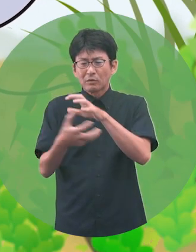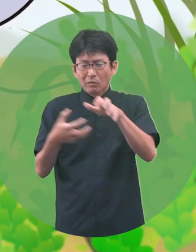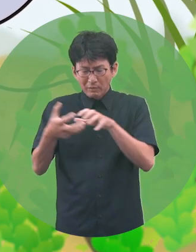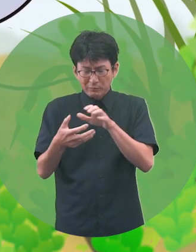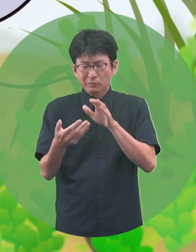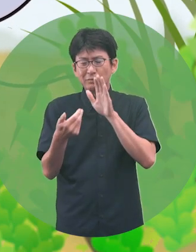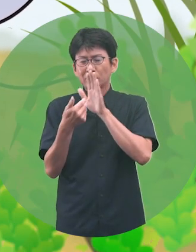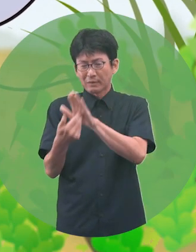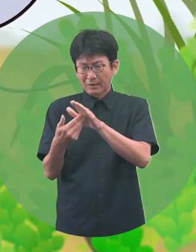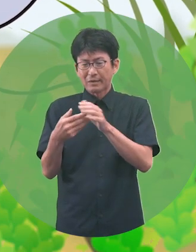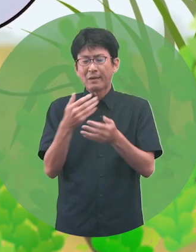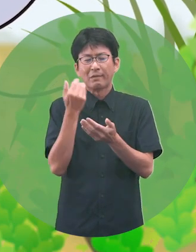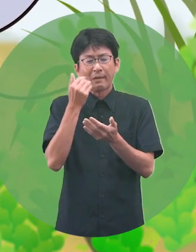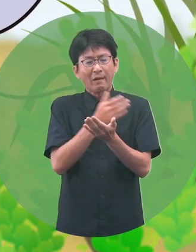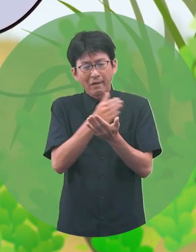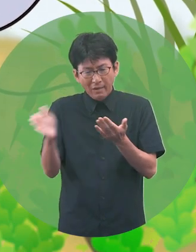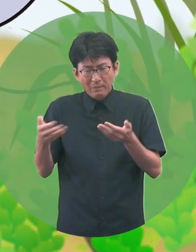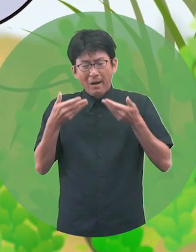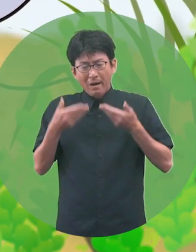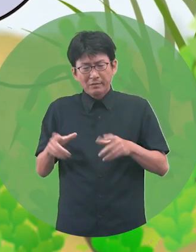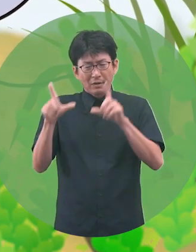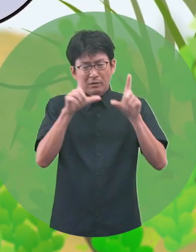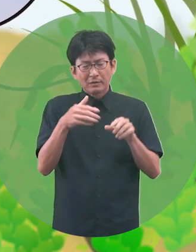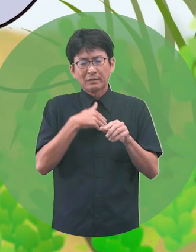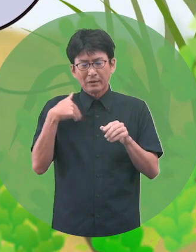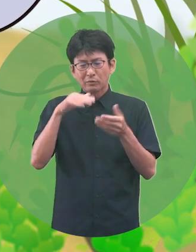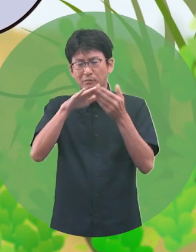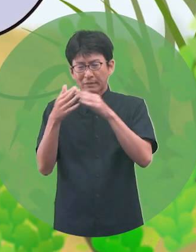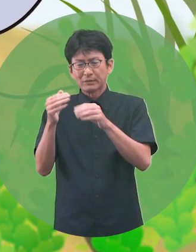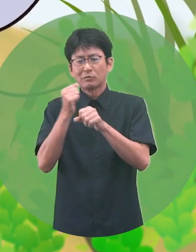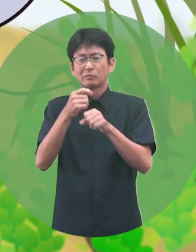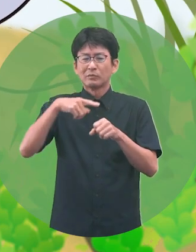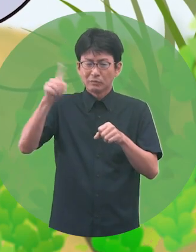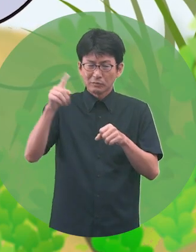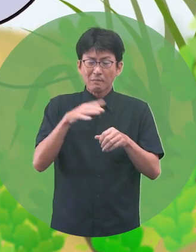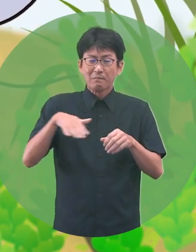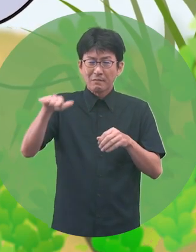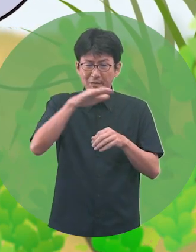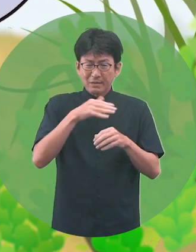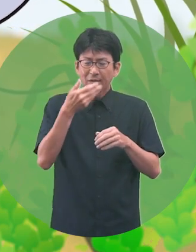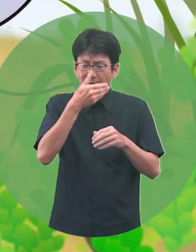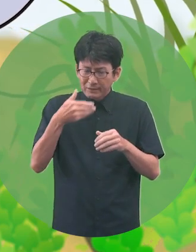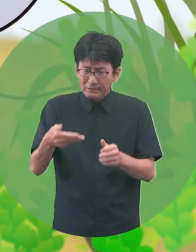安全に暮らせる街づくりを。 みんなで大切に育てていきましょう。